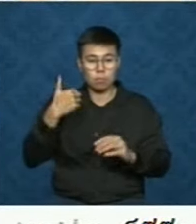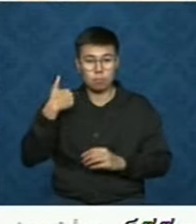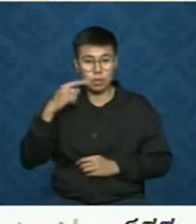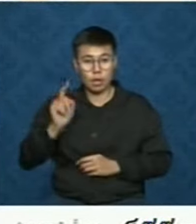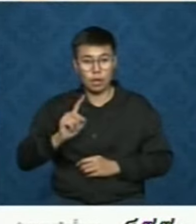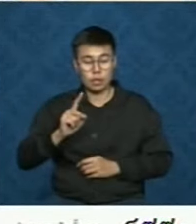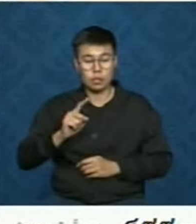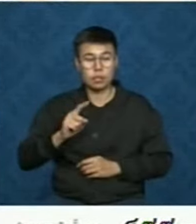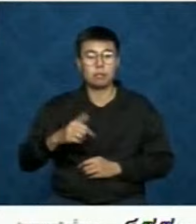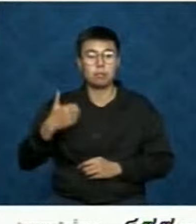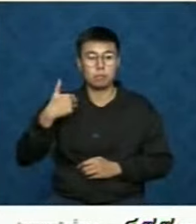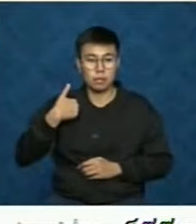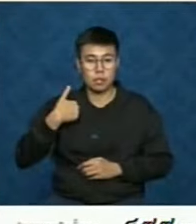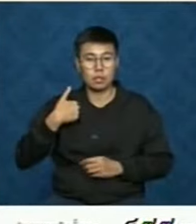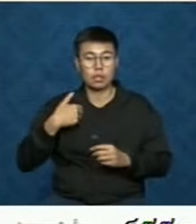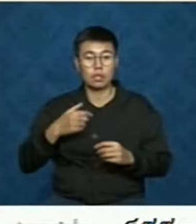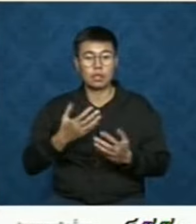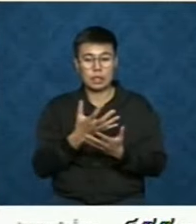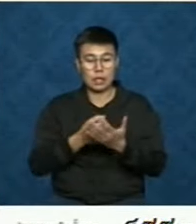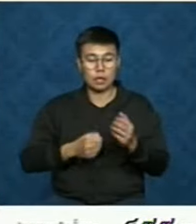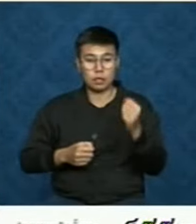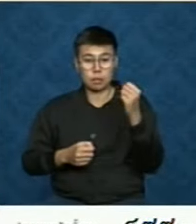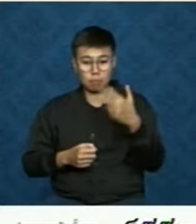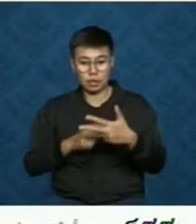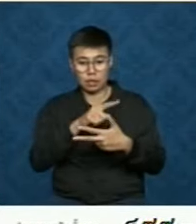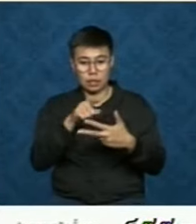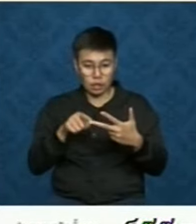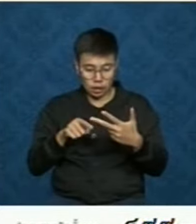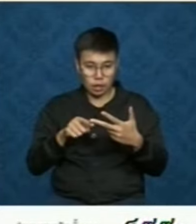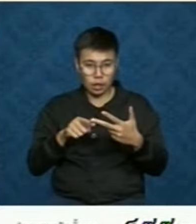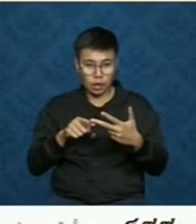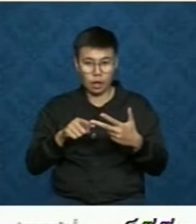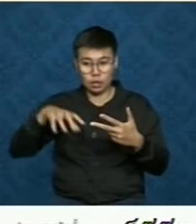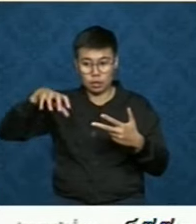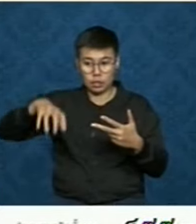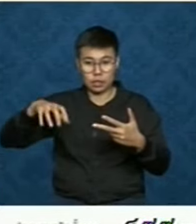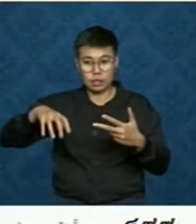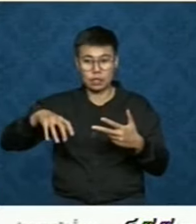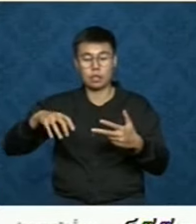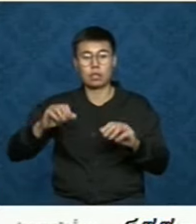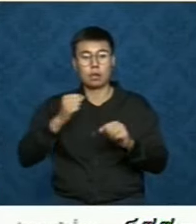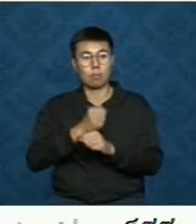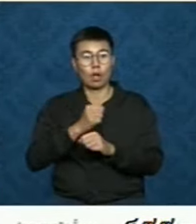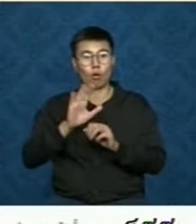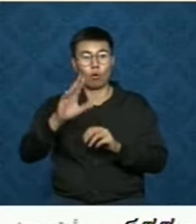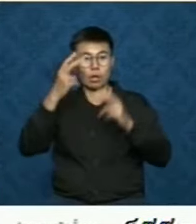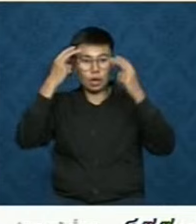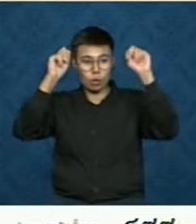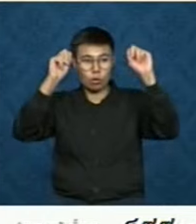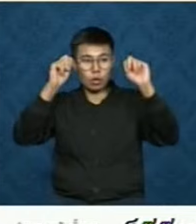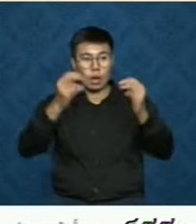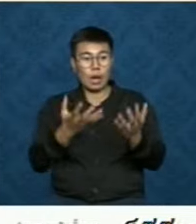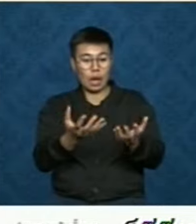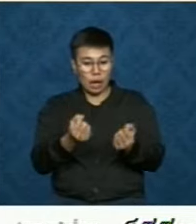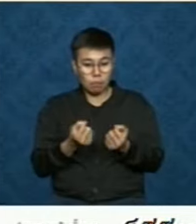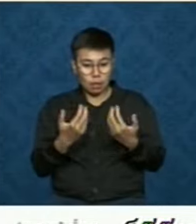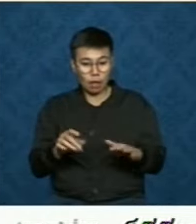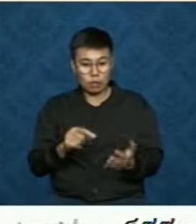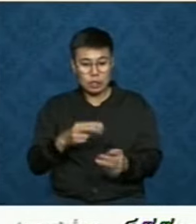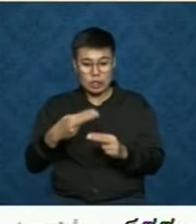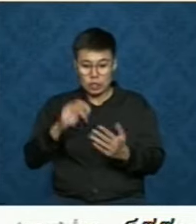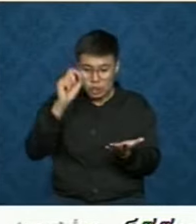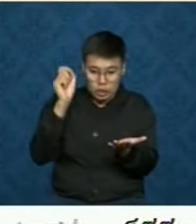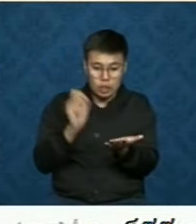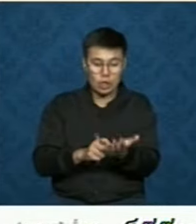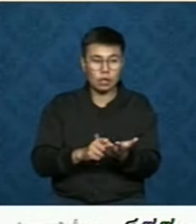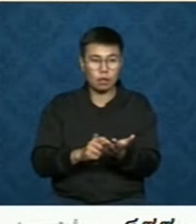ฉบับทำเนียบเพิ่งได้รับครับพอทำเนียบเพิ่งได้รับนี่ท่านประธานครับมันเป็นไปไม่ได้หรอกครับรับปั๊บเซ็นทันทีแม้กระทั่ง